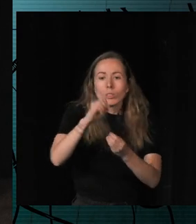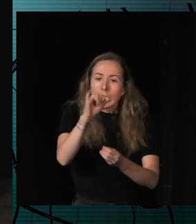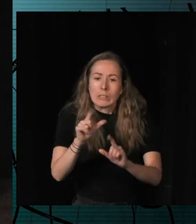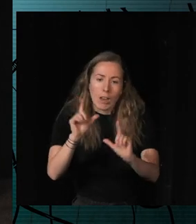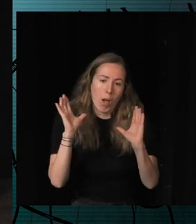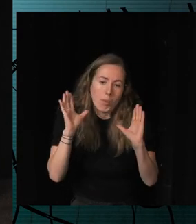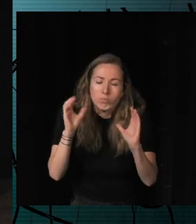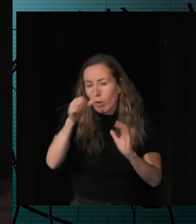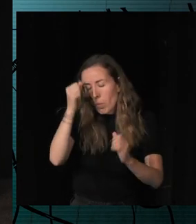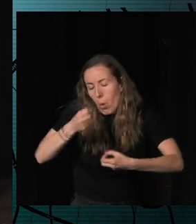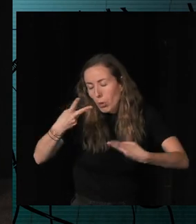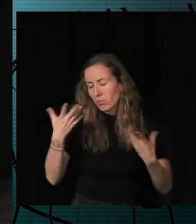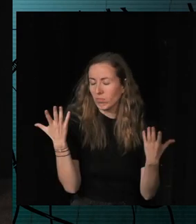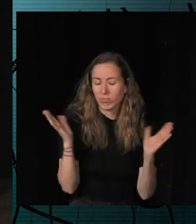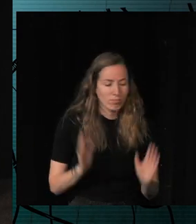quoi